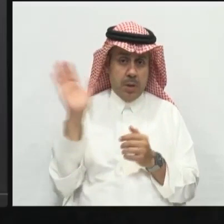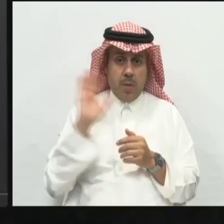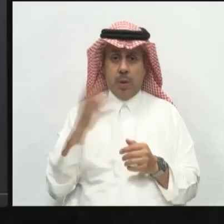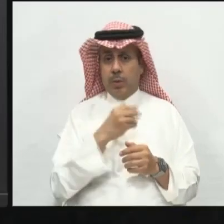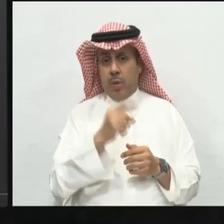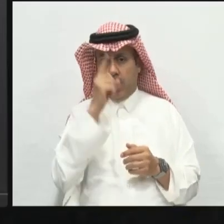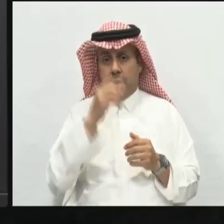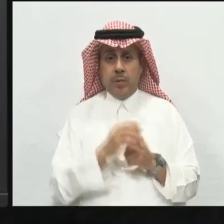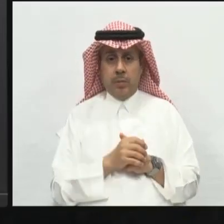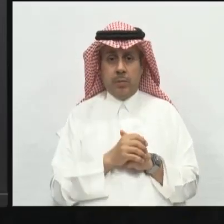ورحمه الله وبركاته